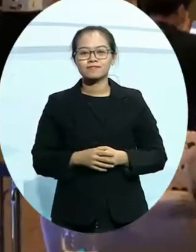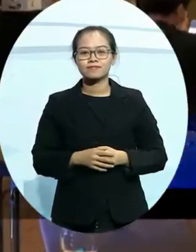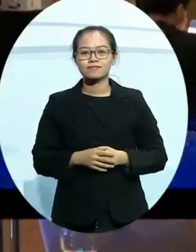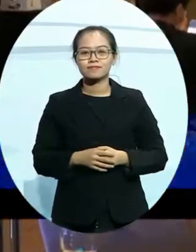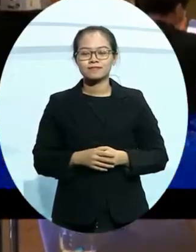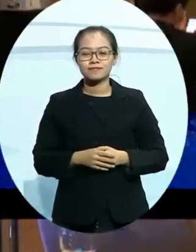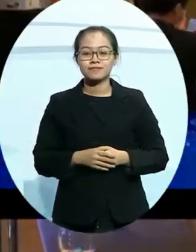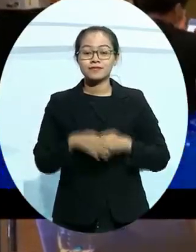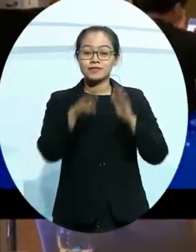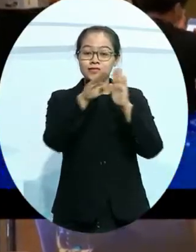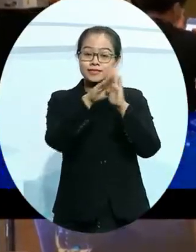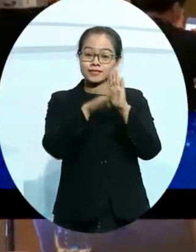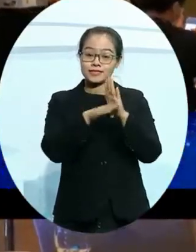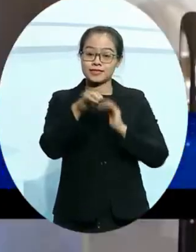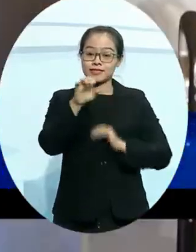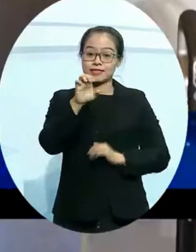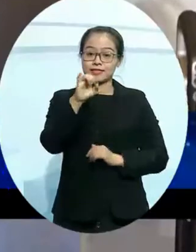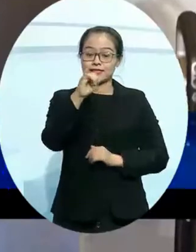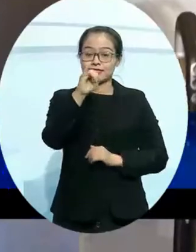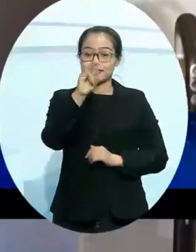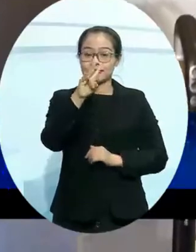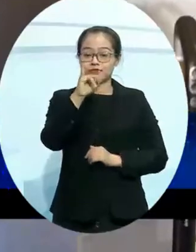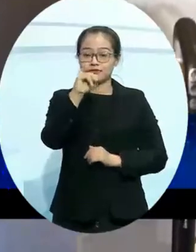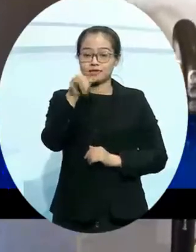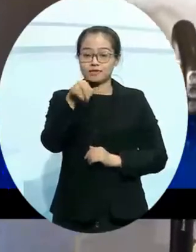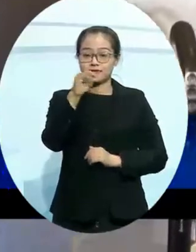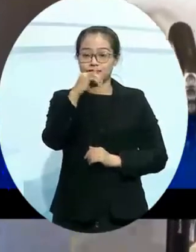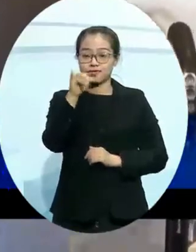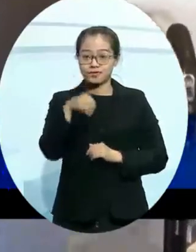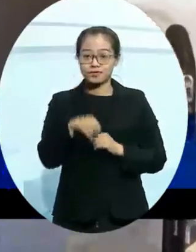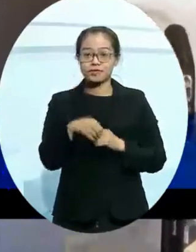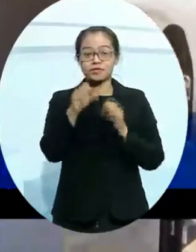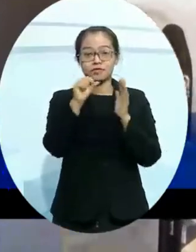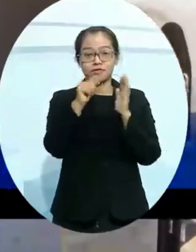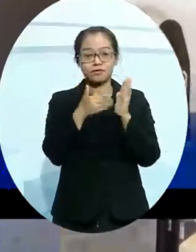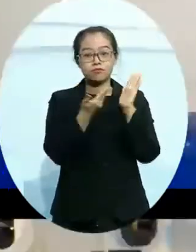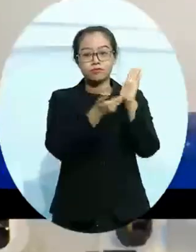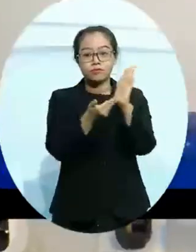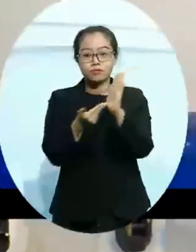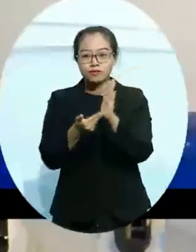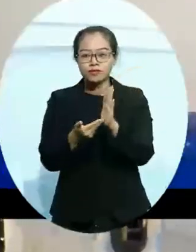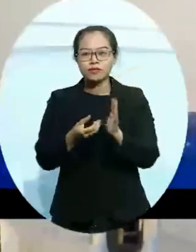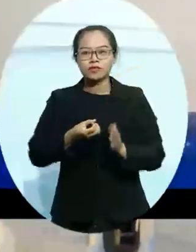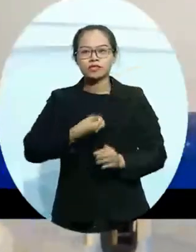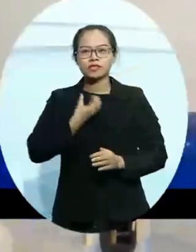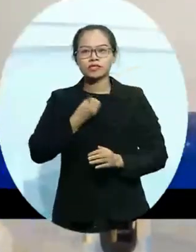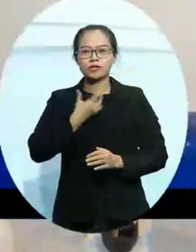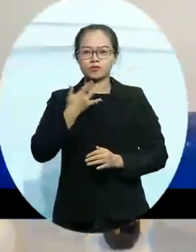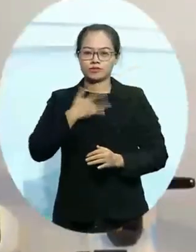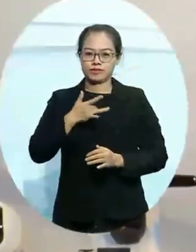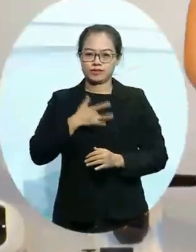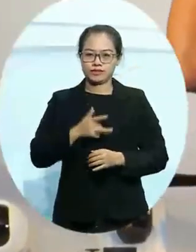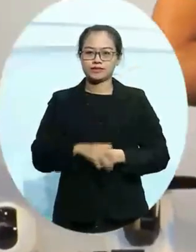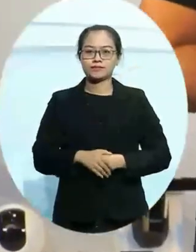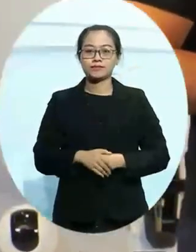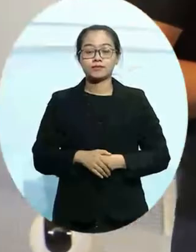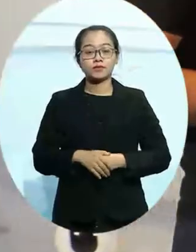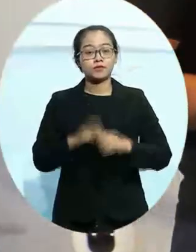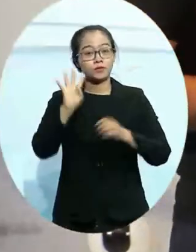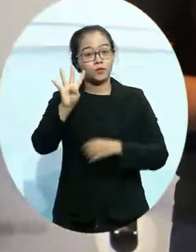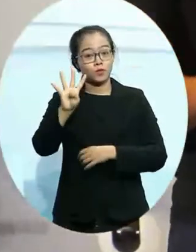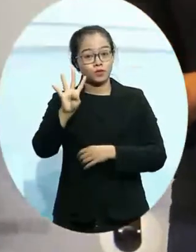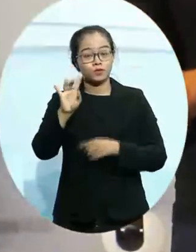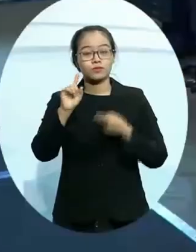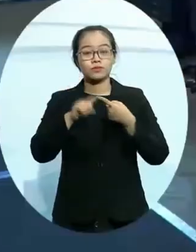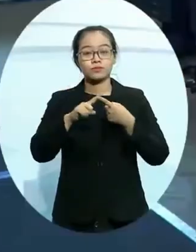Tại sự kiện, Easyvic mang đến cơ hội trải nghiệm các sản phẩm trong bộ sưu tập Make Living Easy cho cuộc sống tiện nghi, gồm 4 nhóm sản